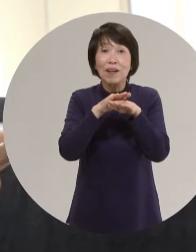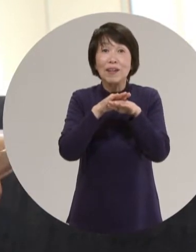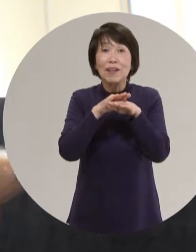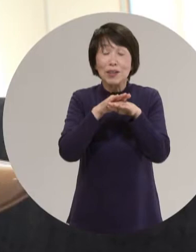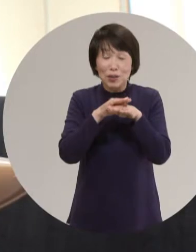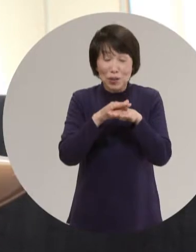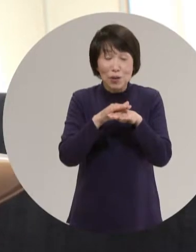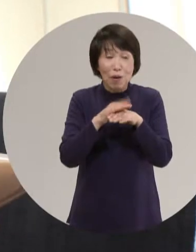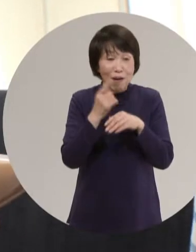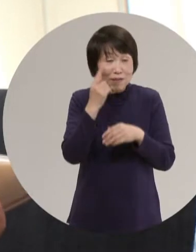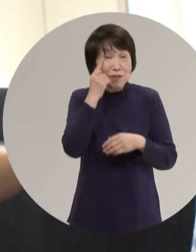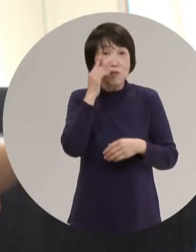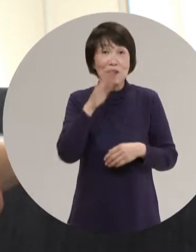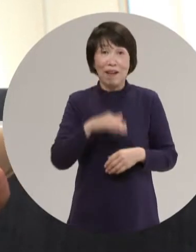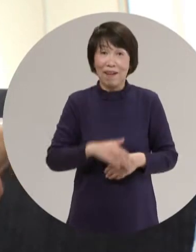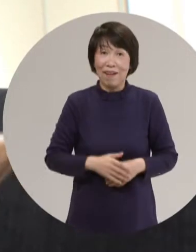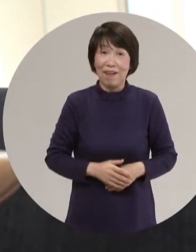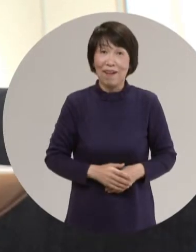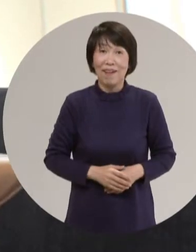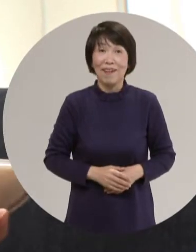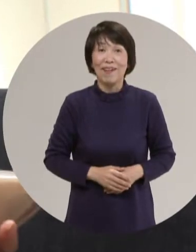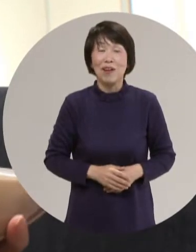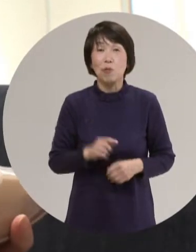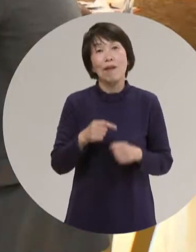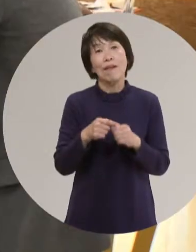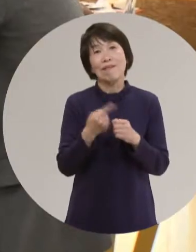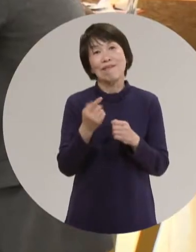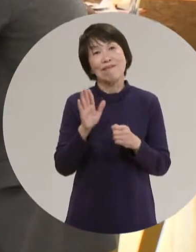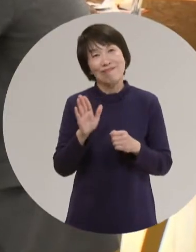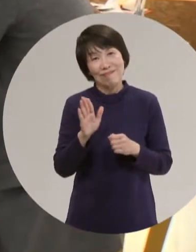ついてる靴って可愛いなと思ったんですよ、単純に。